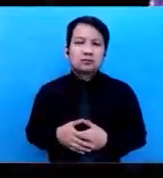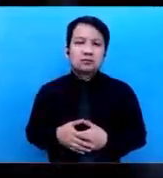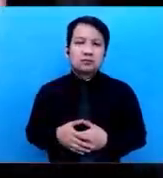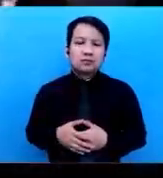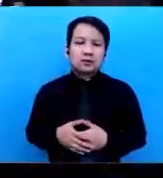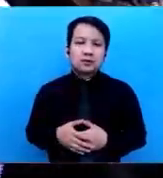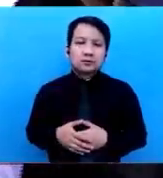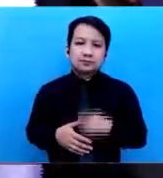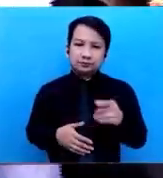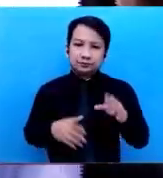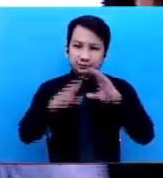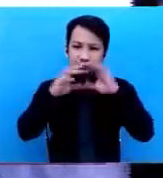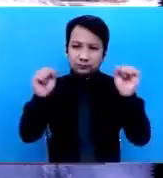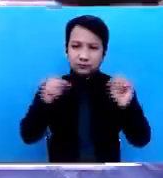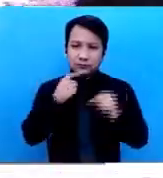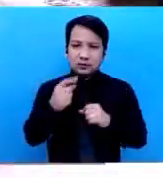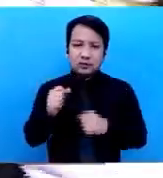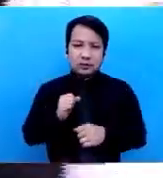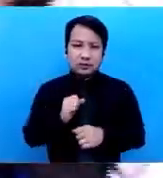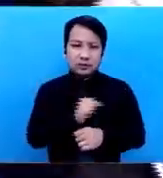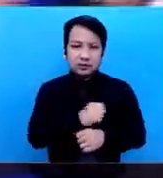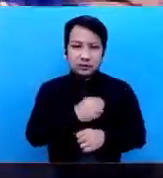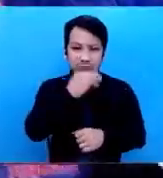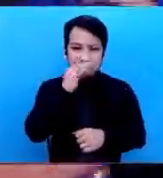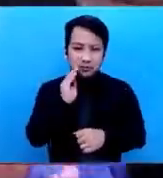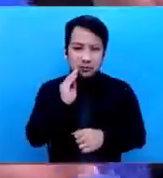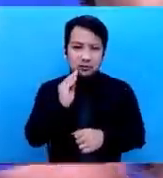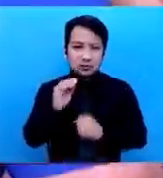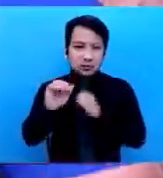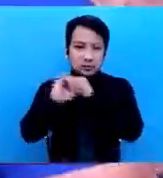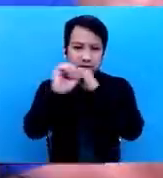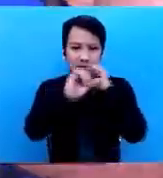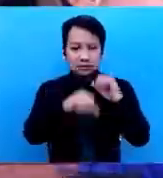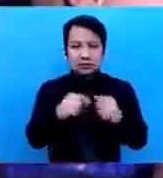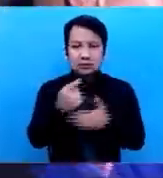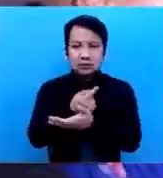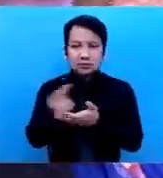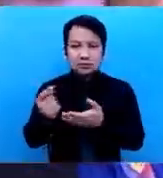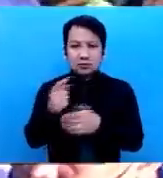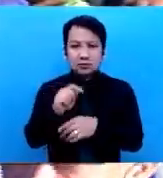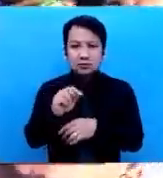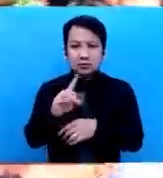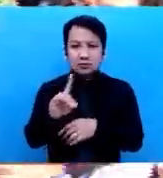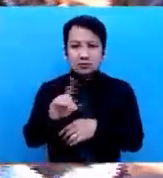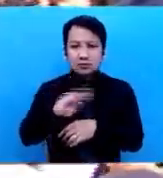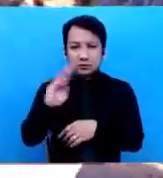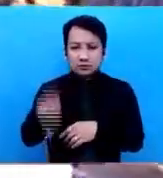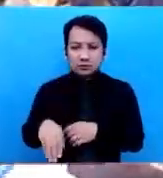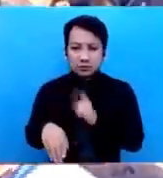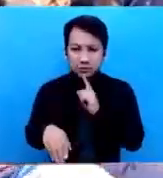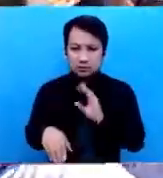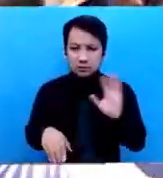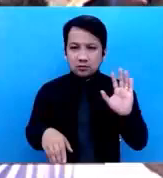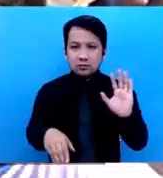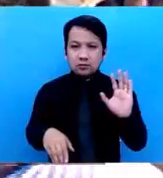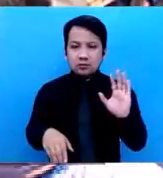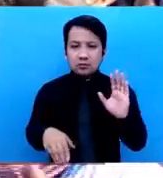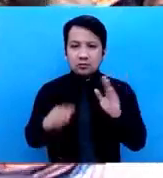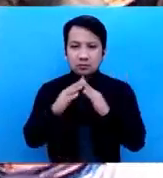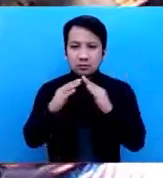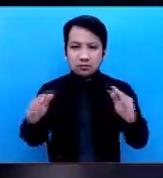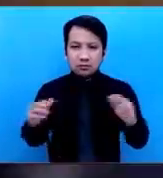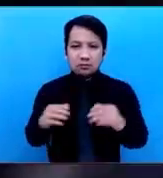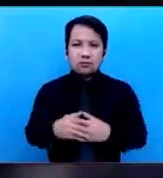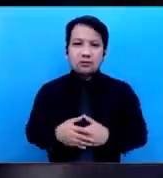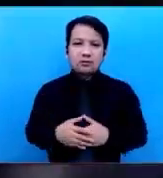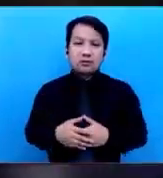Habang si presidential candidate Senator Manny Pacquiao nangampan niya nitong weekend sa Tondo sa Maynila, nangako siya ng pabahay.